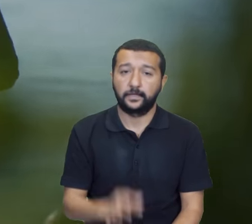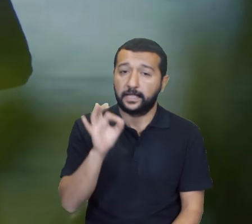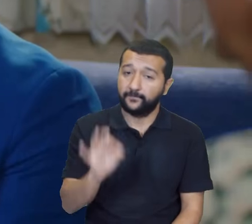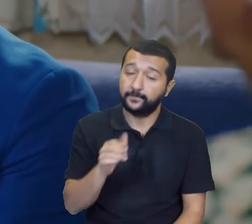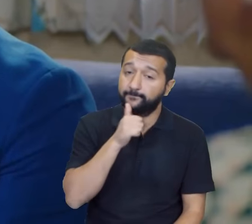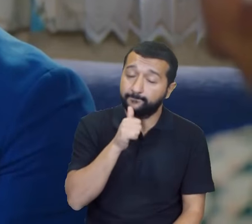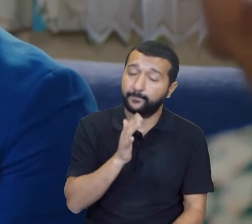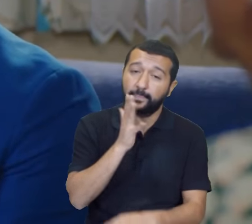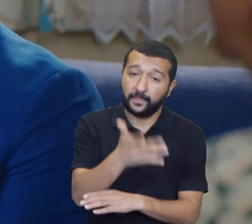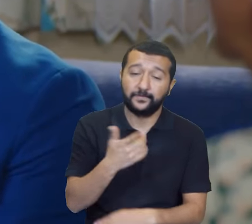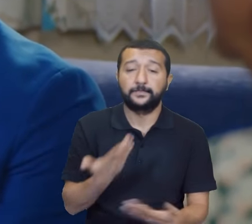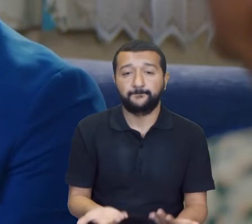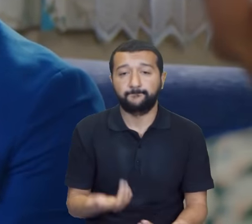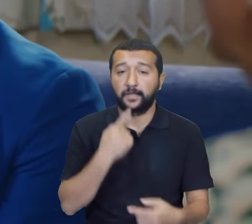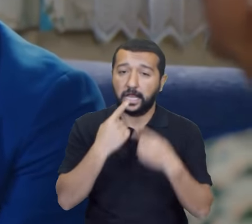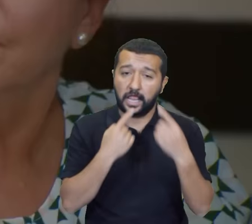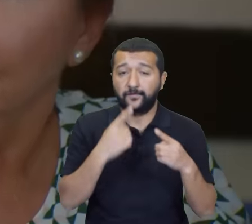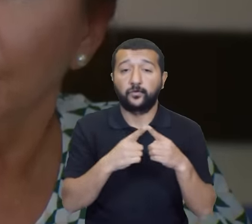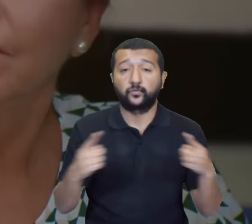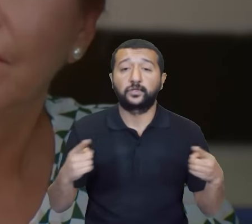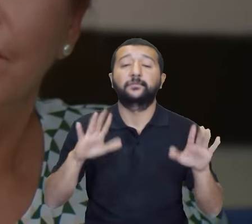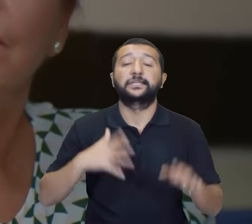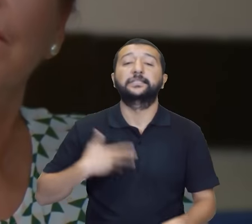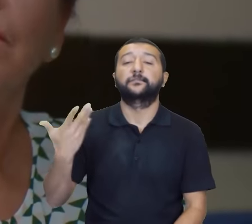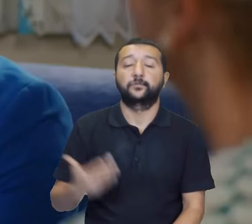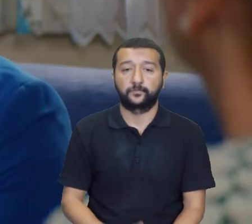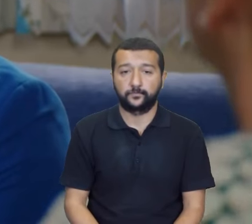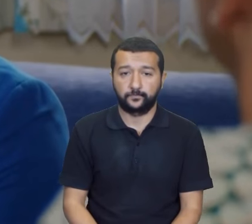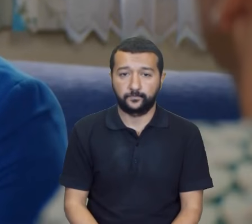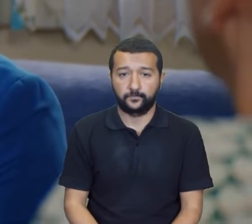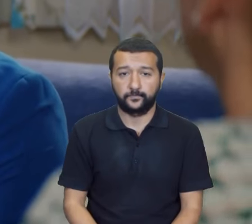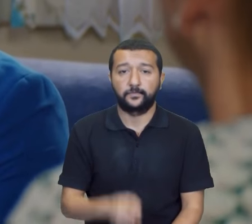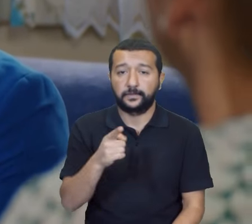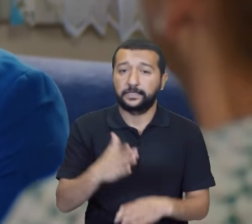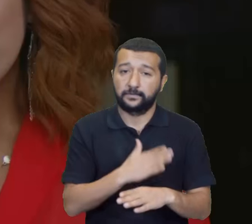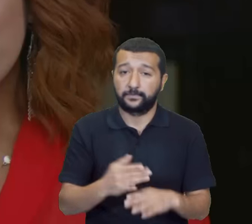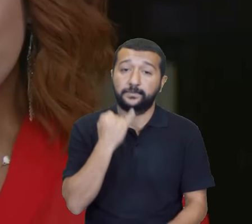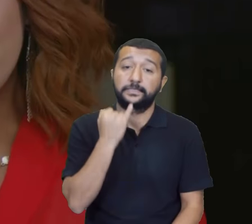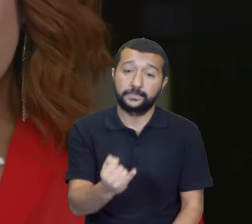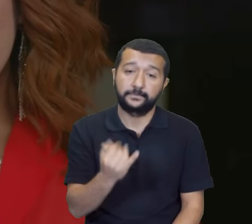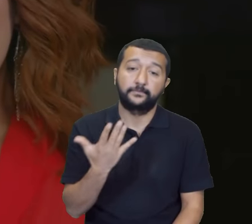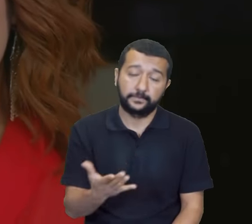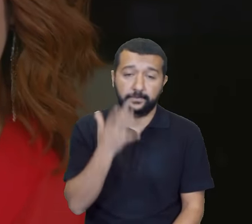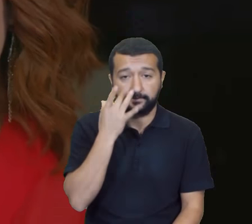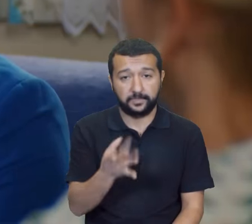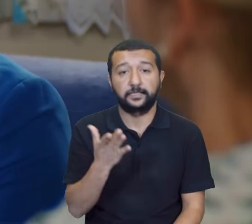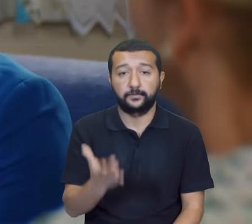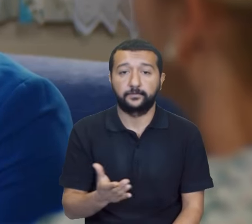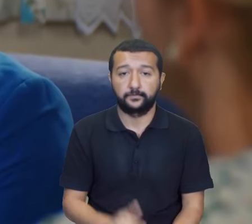Evet efendim, daha fazla lafı uzatmak istemiyorum. Sebebi ziyaretimiz